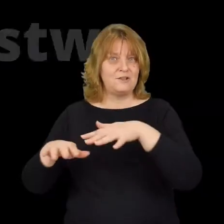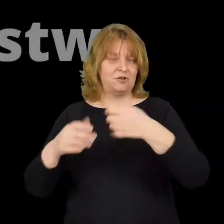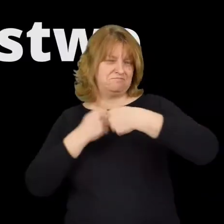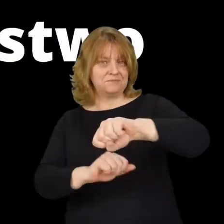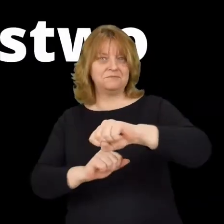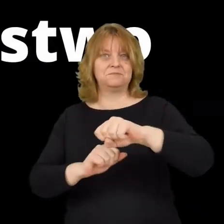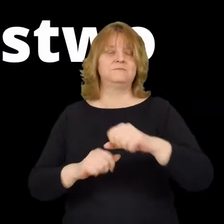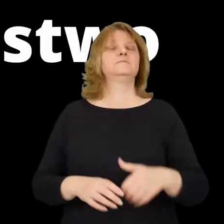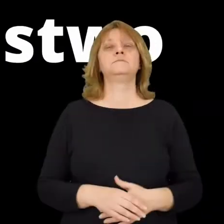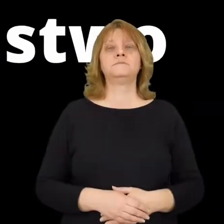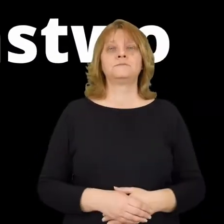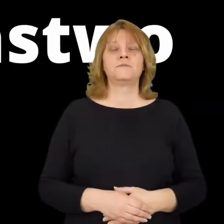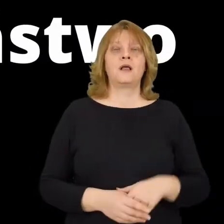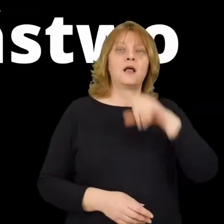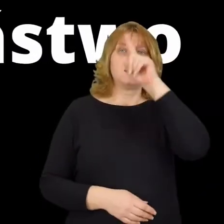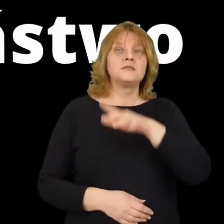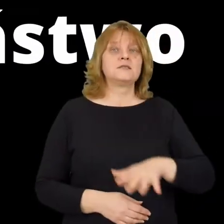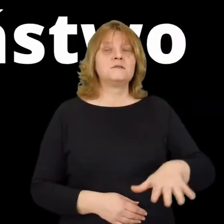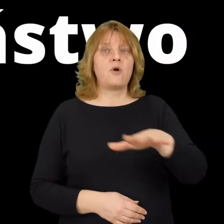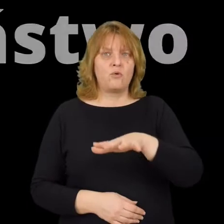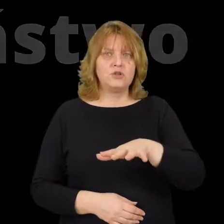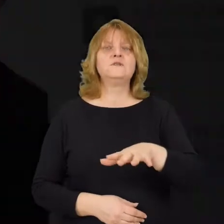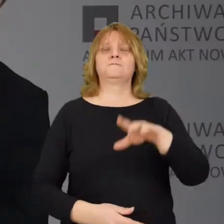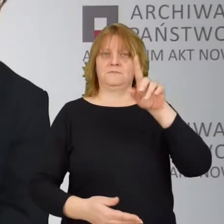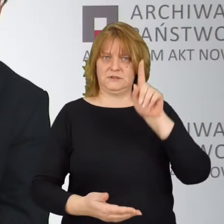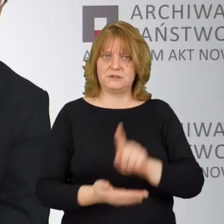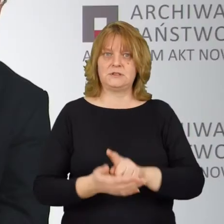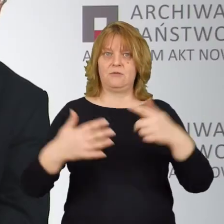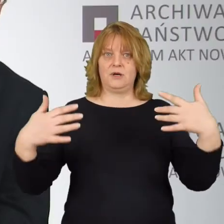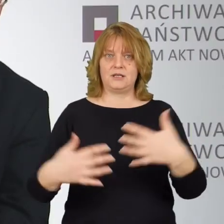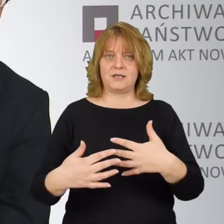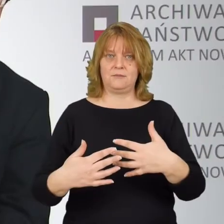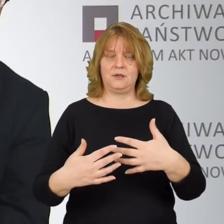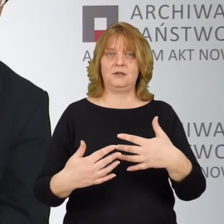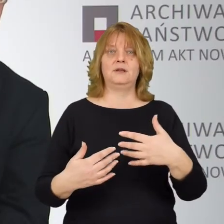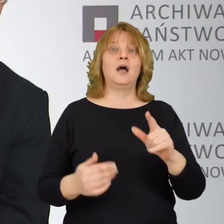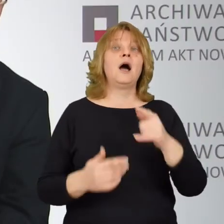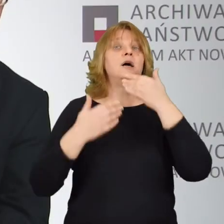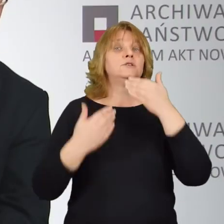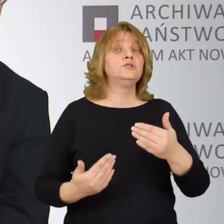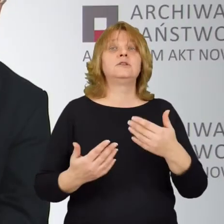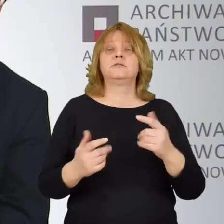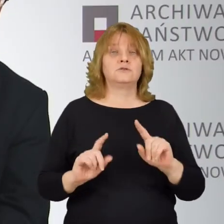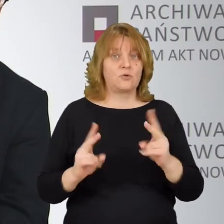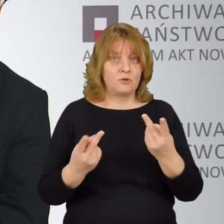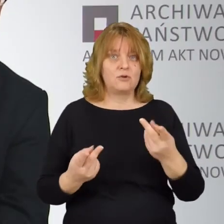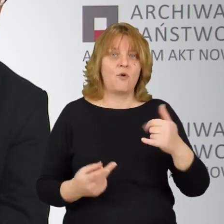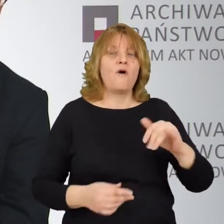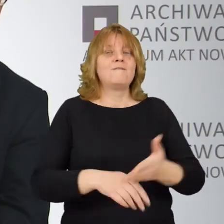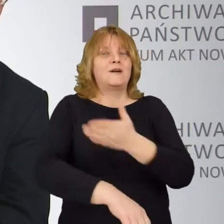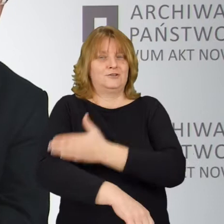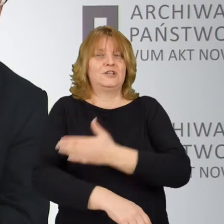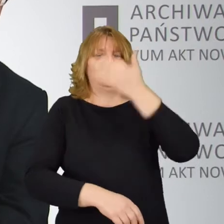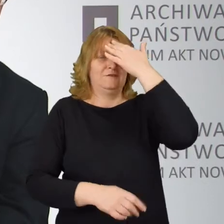Płocku. Społeczeństwo w większości zdało egzamin dzięki temu, że wiedziało już wcześniej, co to jest